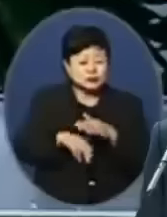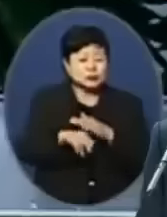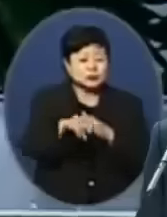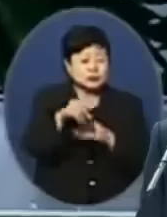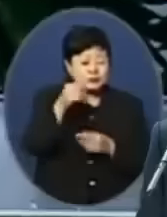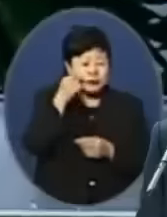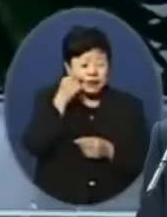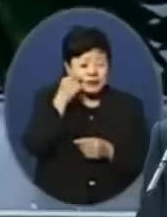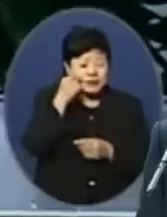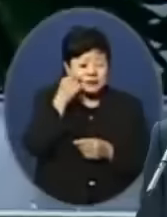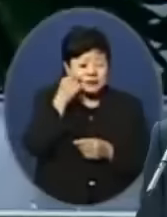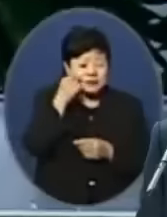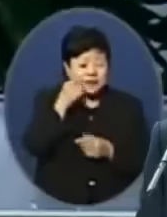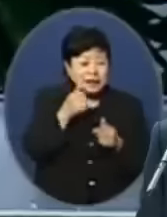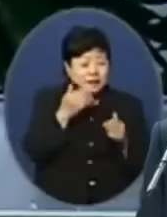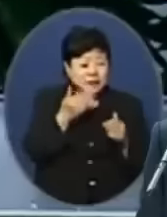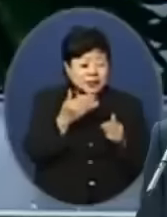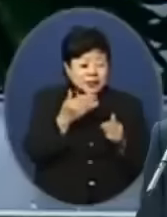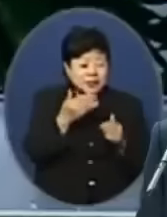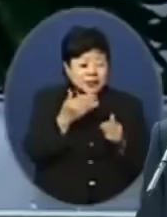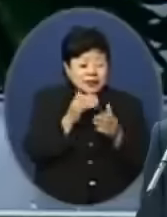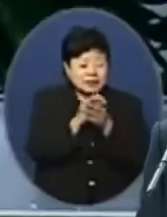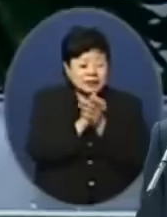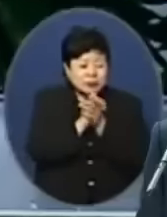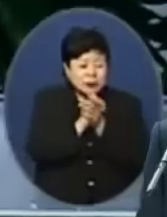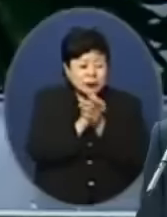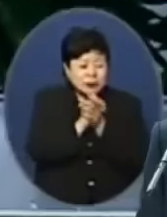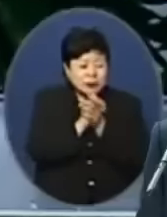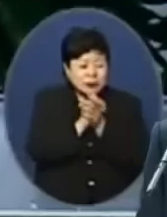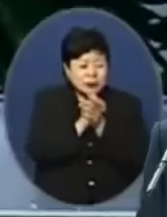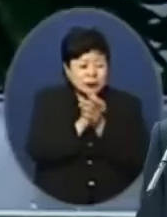갚아서 하나님께 기도하고 있는데